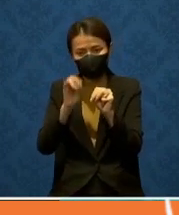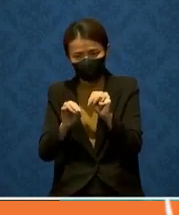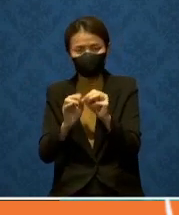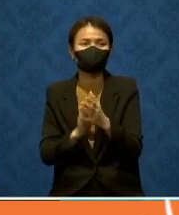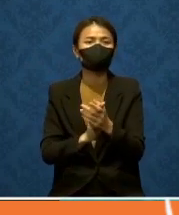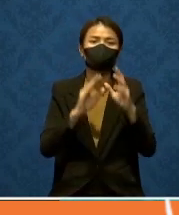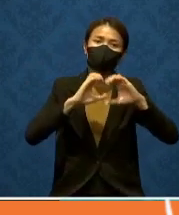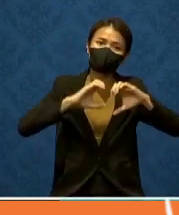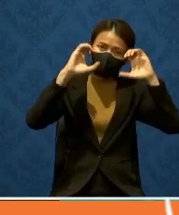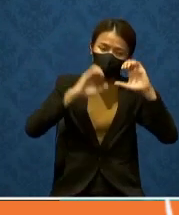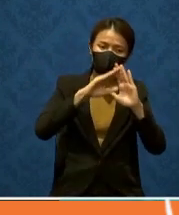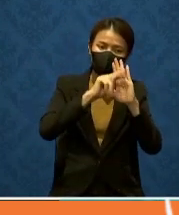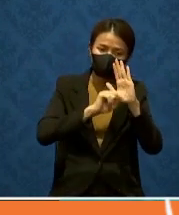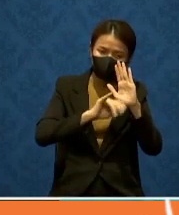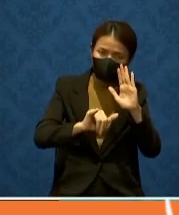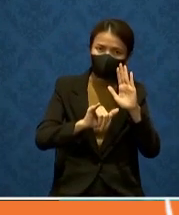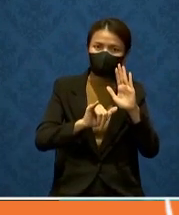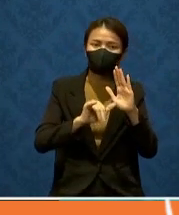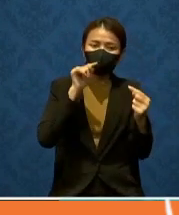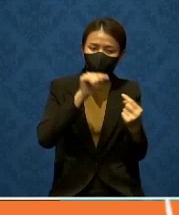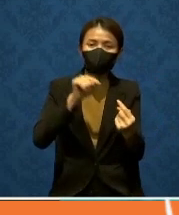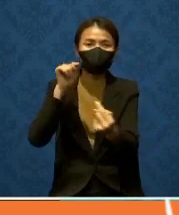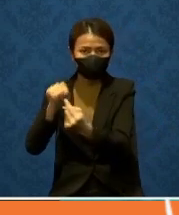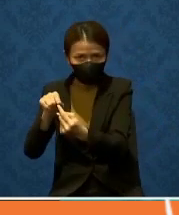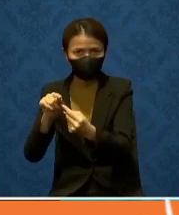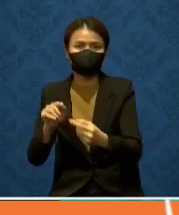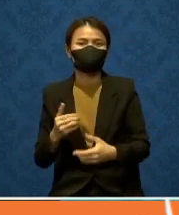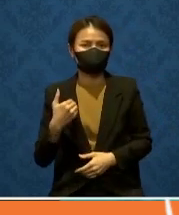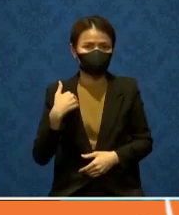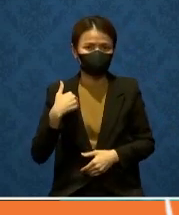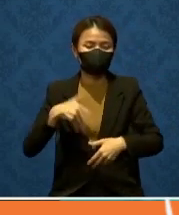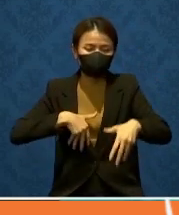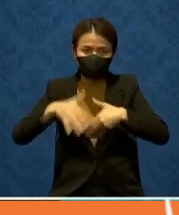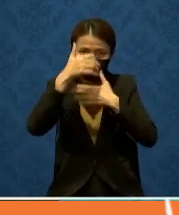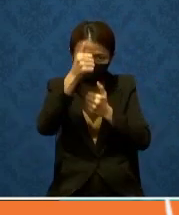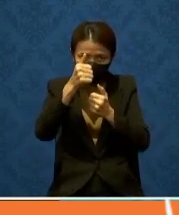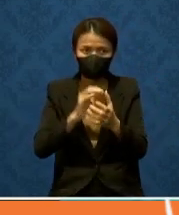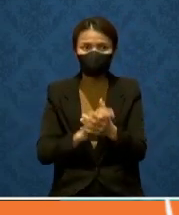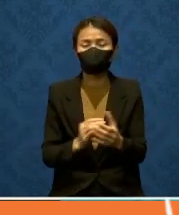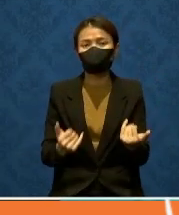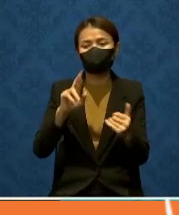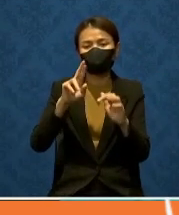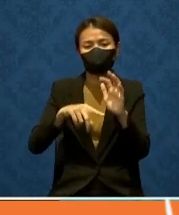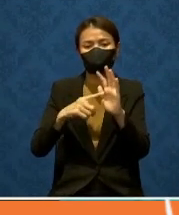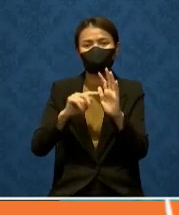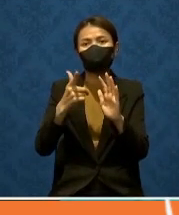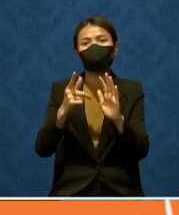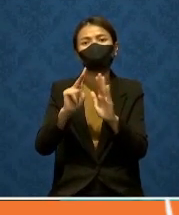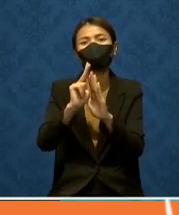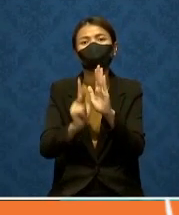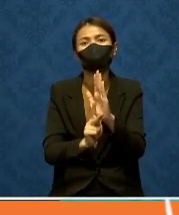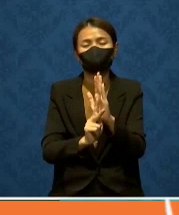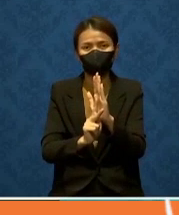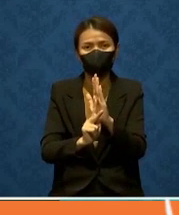ที่ได้แถลงออกไปผมอยากจะสรุปสั้นๆอย่างนี้ครับท่านประธานว่าวันนี้ร่างของประชาชนโดยสภาชนเผ่